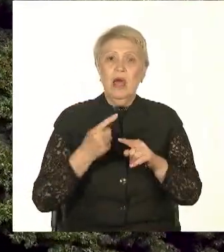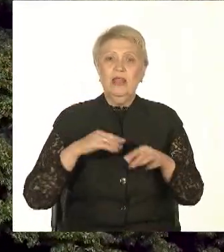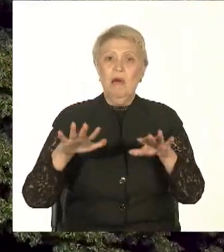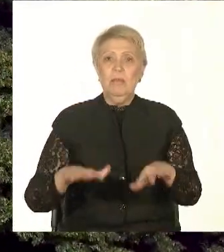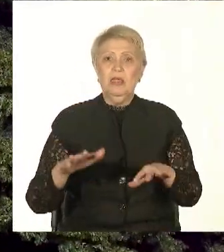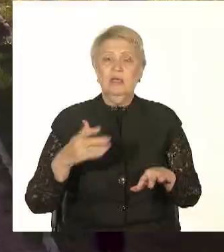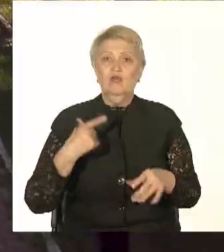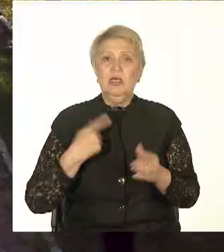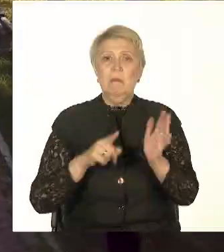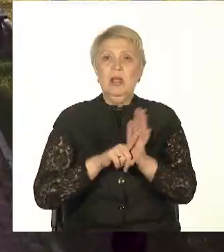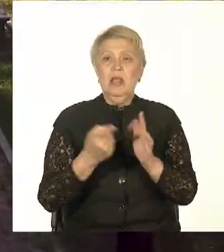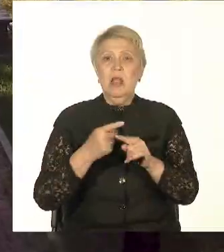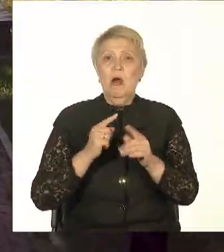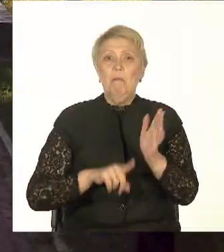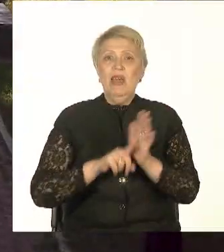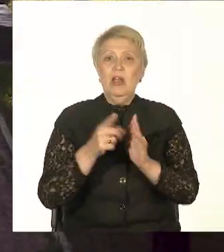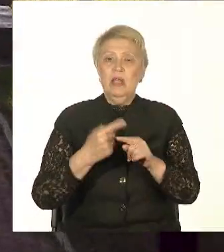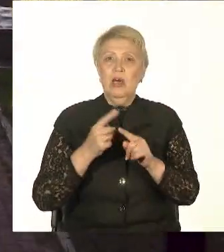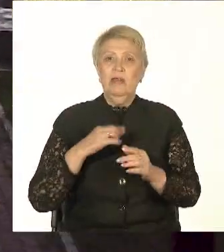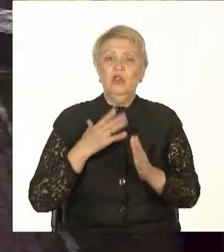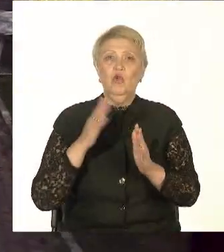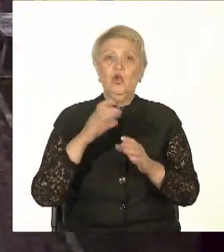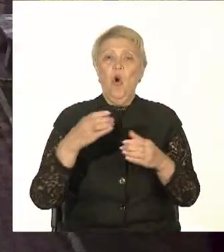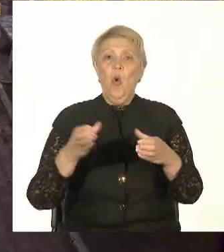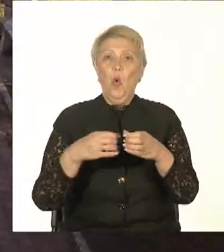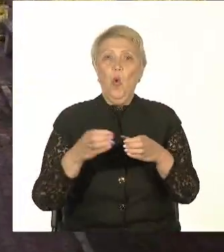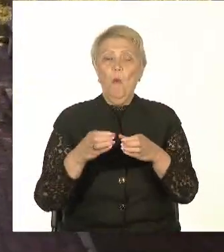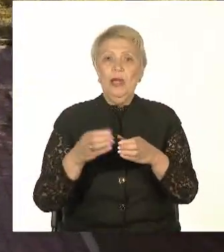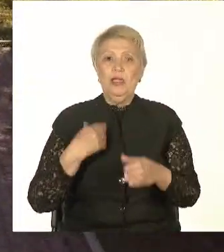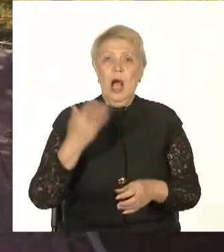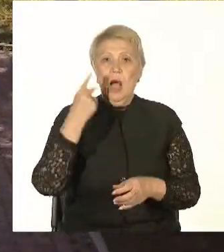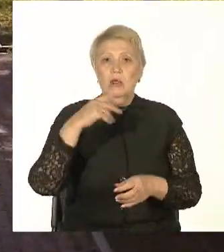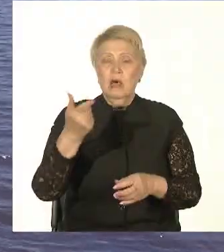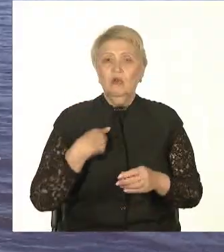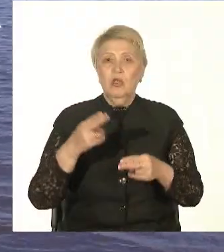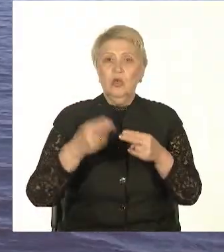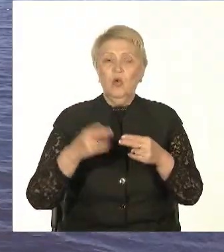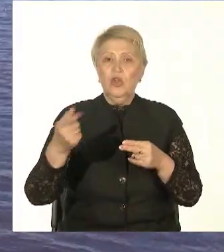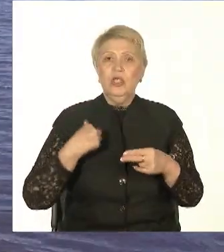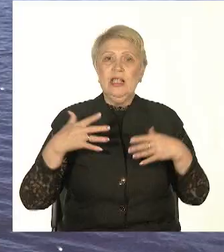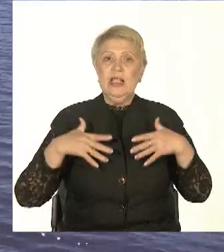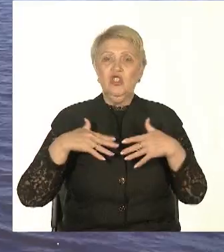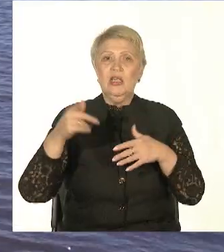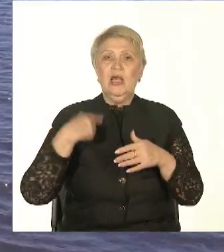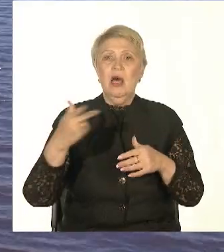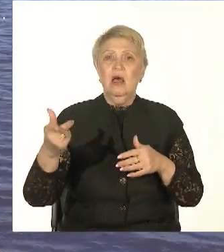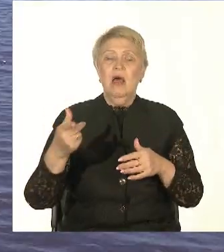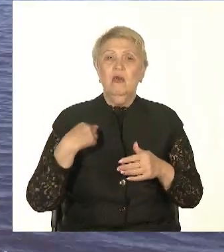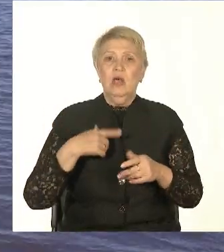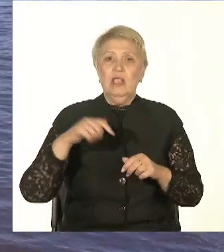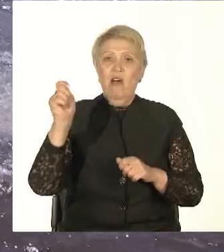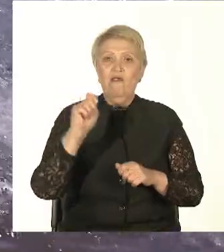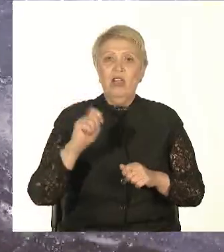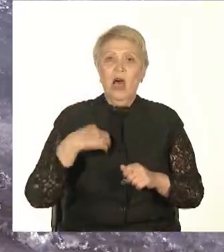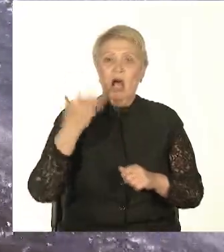такого комплекса. С 1923 года, как только на Дальнем Востоке закончилась гражданская война и начали формироваться пограничные